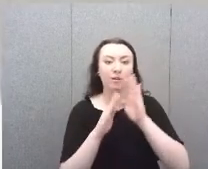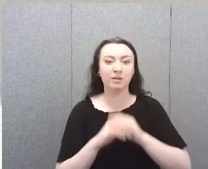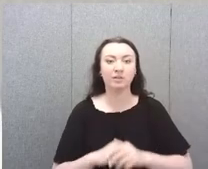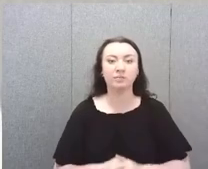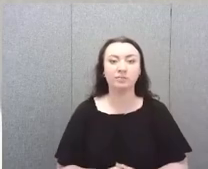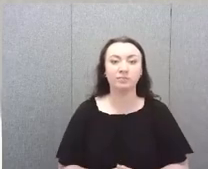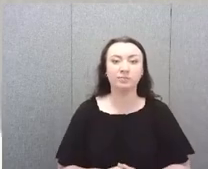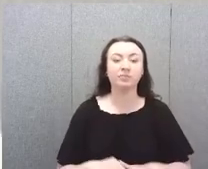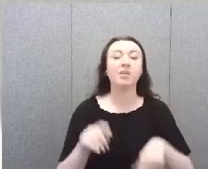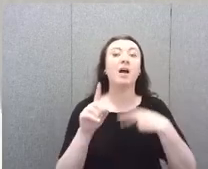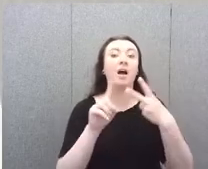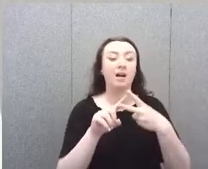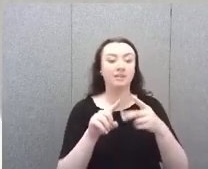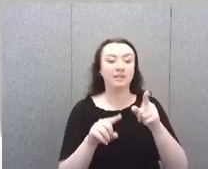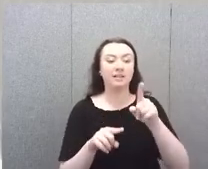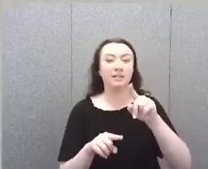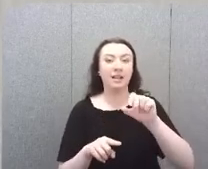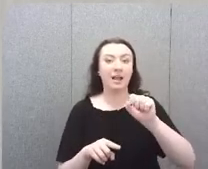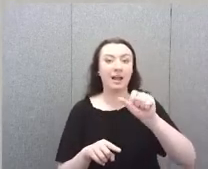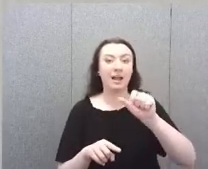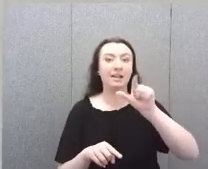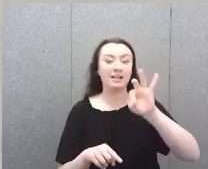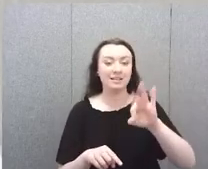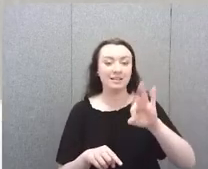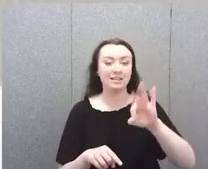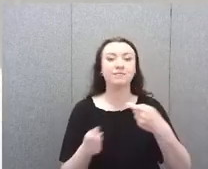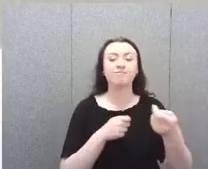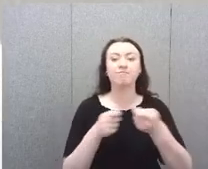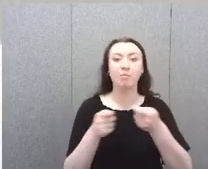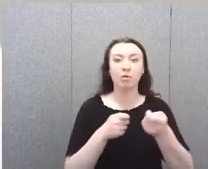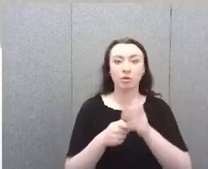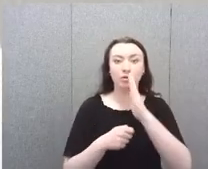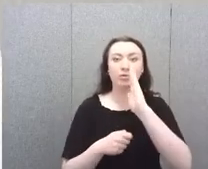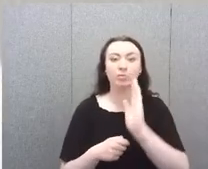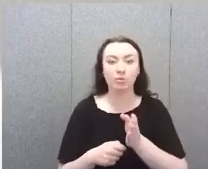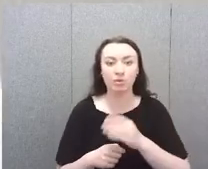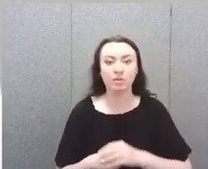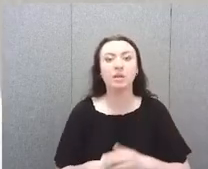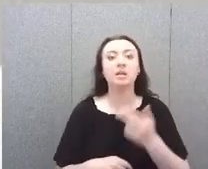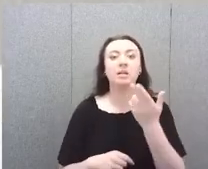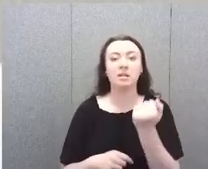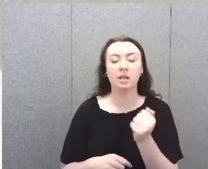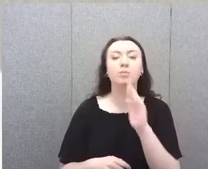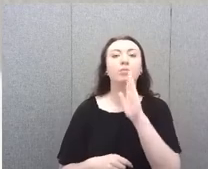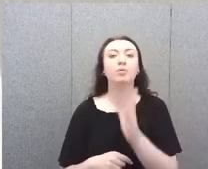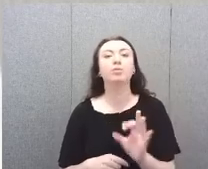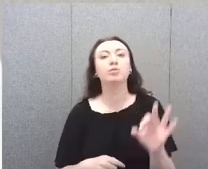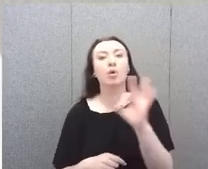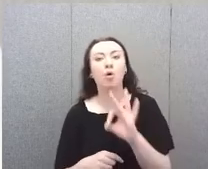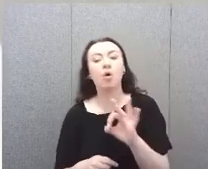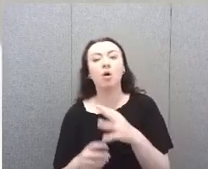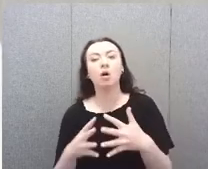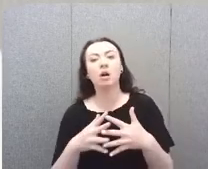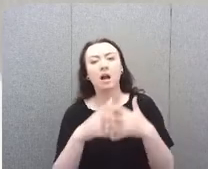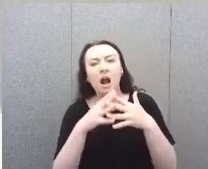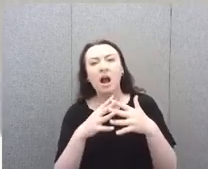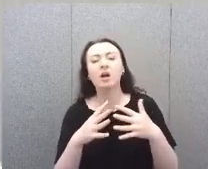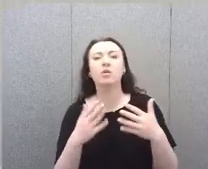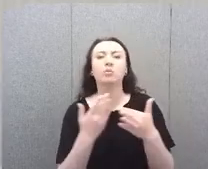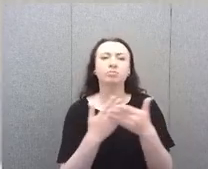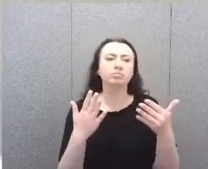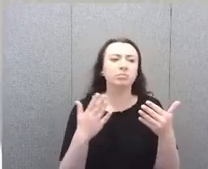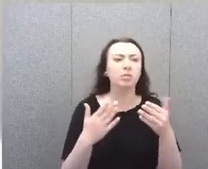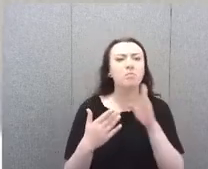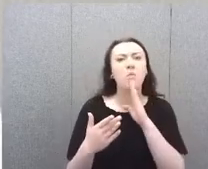прекрасное мероприятие тебе и всей команде. И я буду модерировать, да, вторую сессию этого мероприятия, и мы будем